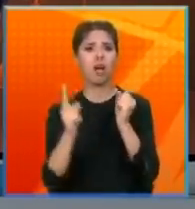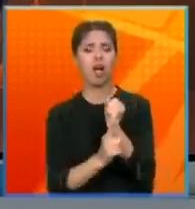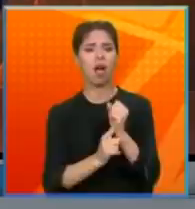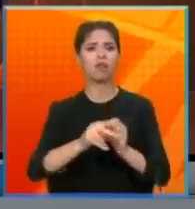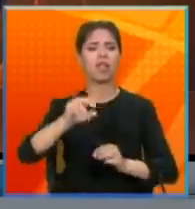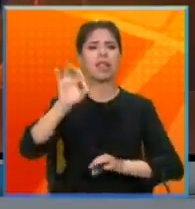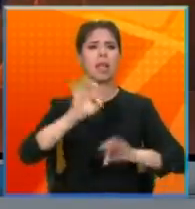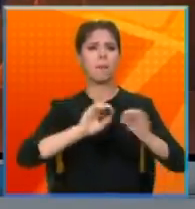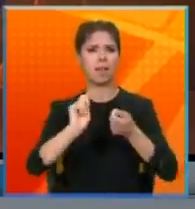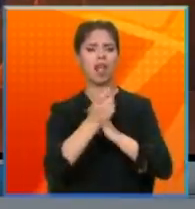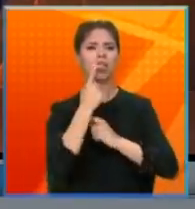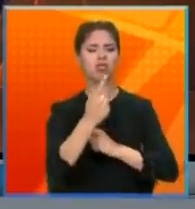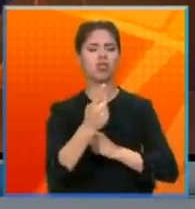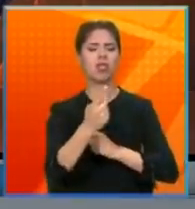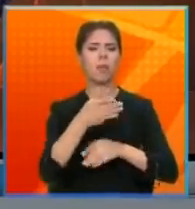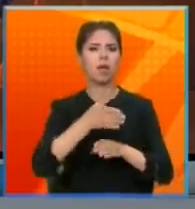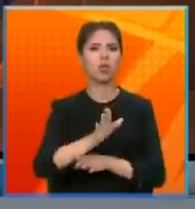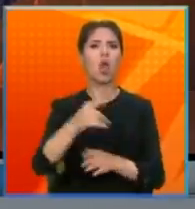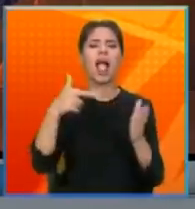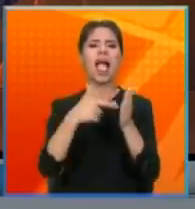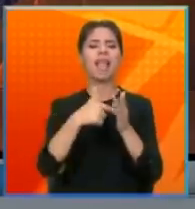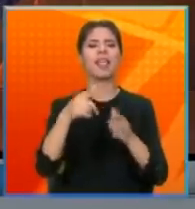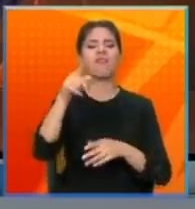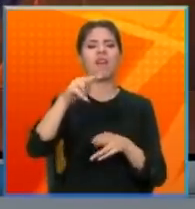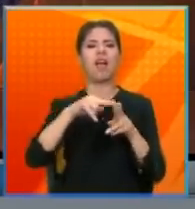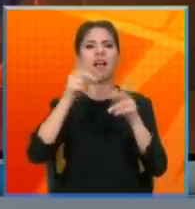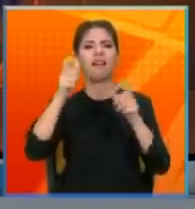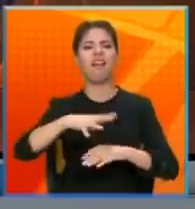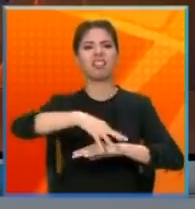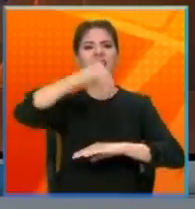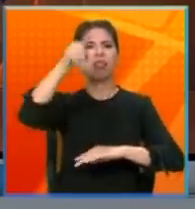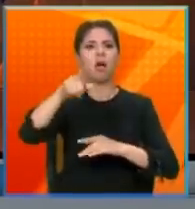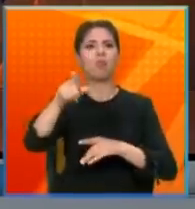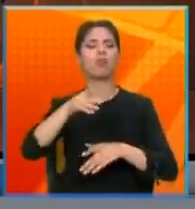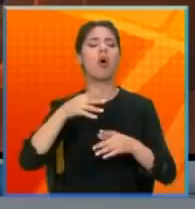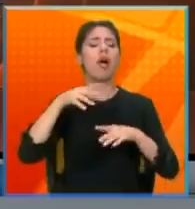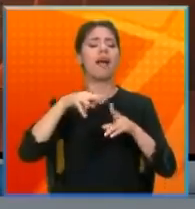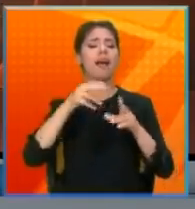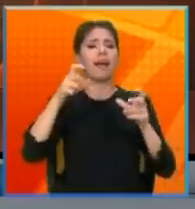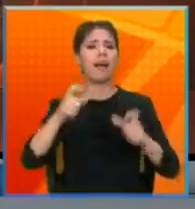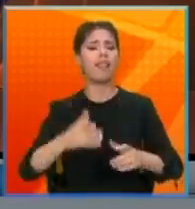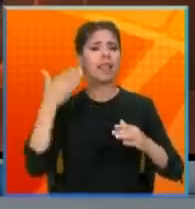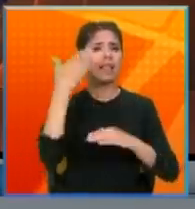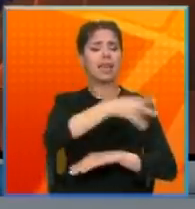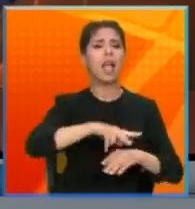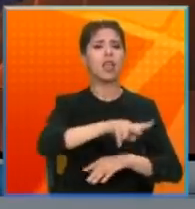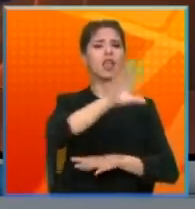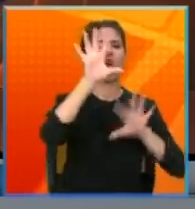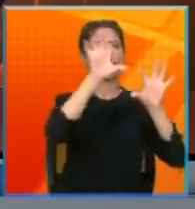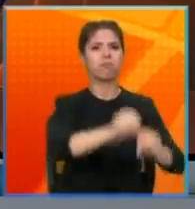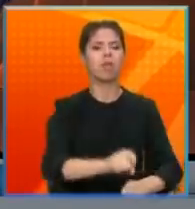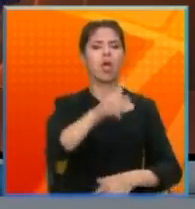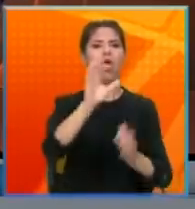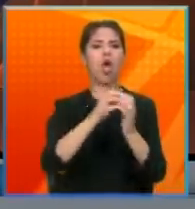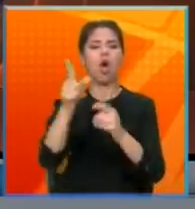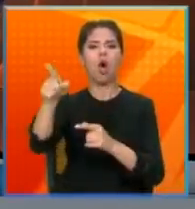strateji değişti demek yanlış olmaz. Hedef Kandil Dağı. Strateji ise Kandil'e giden yolları ele geçirmek ve sonunda örgüt elebaşlarını asıl